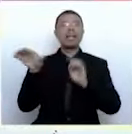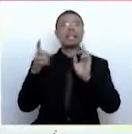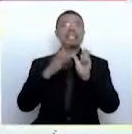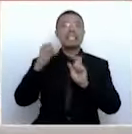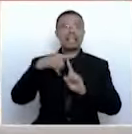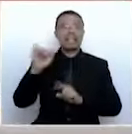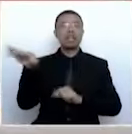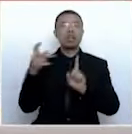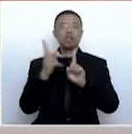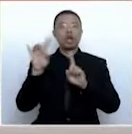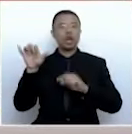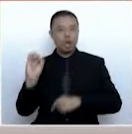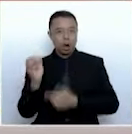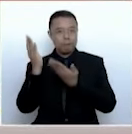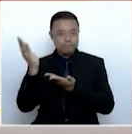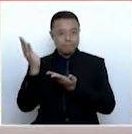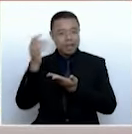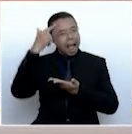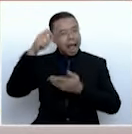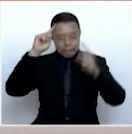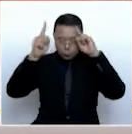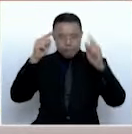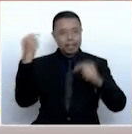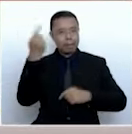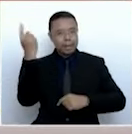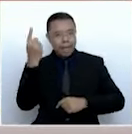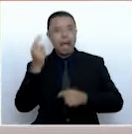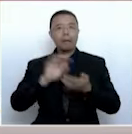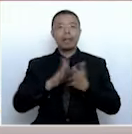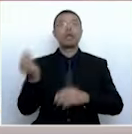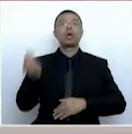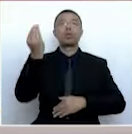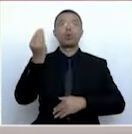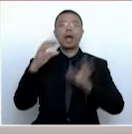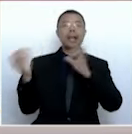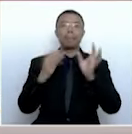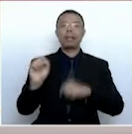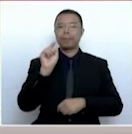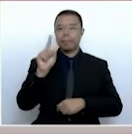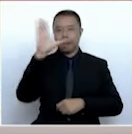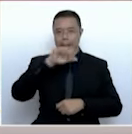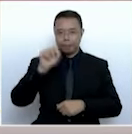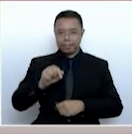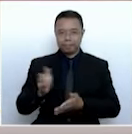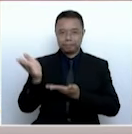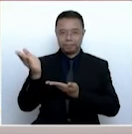MA, pakar bidang politik dan pemerintahan, sekaligus menjabat sebagai ketua panelis debat pertama malam hari